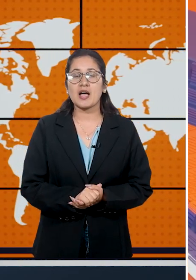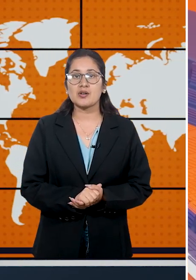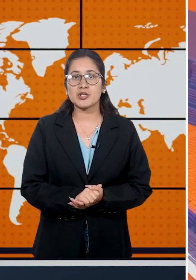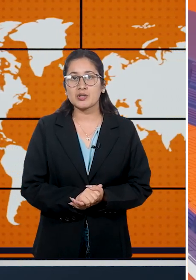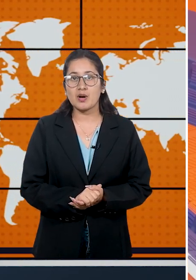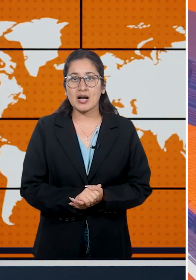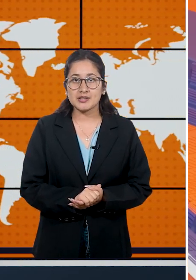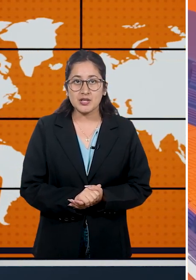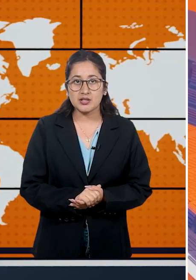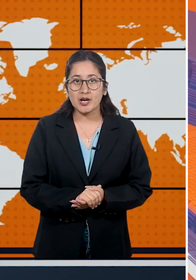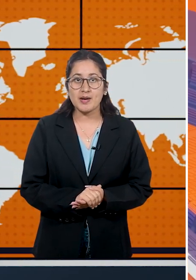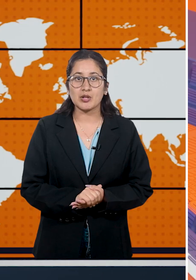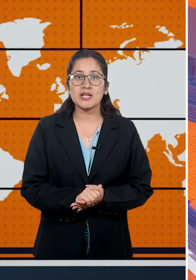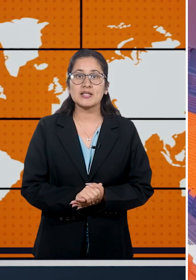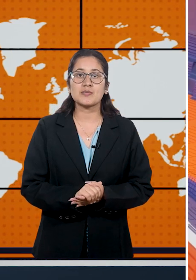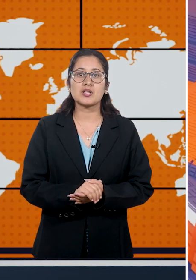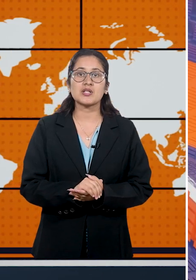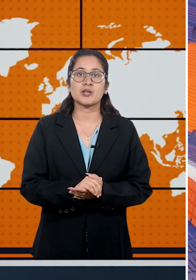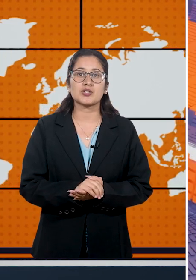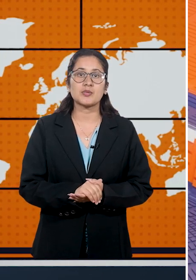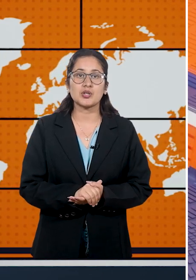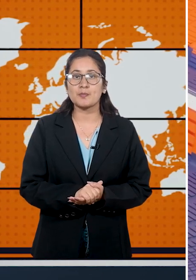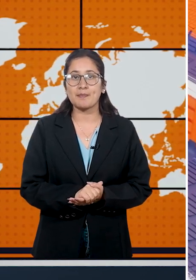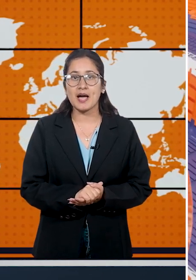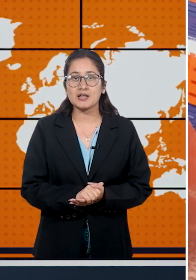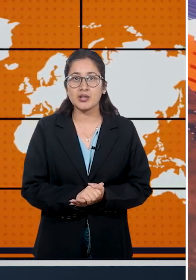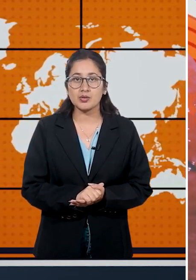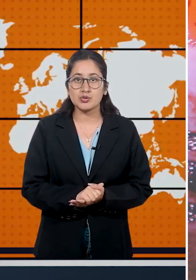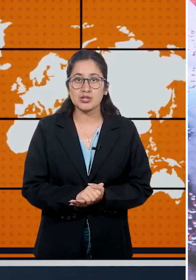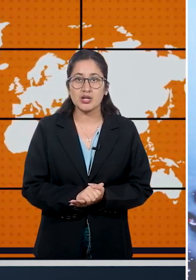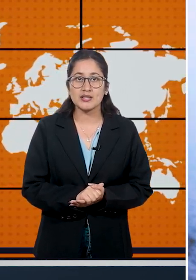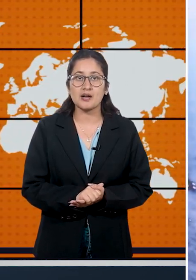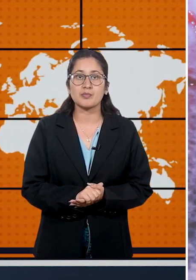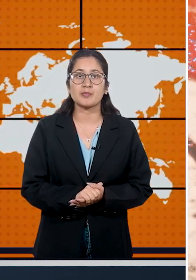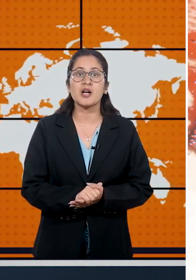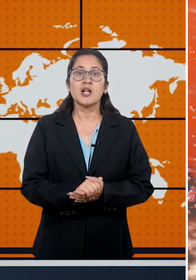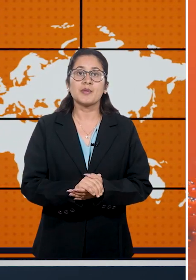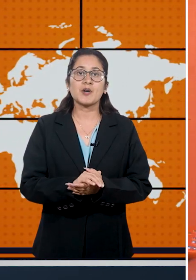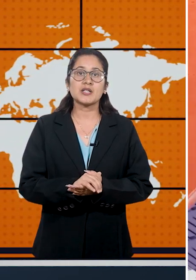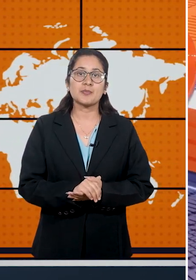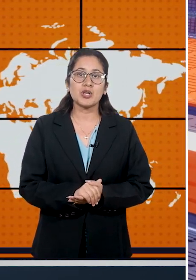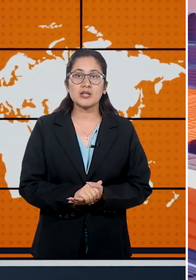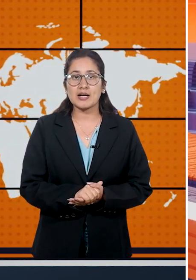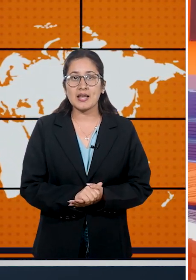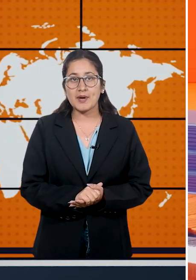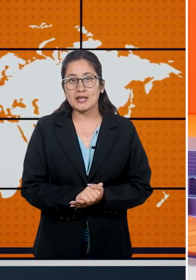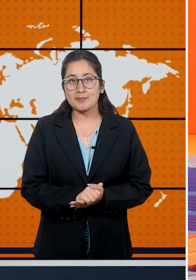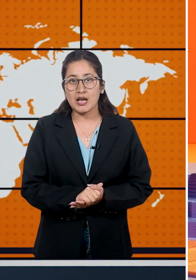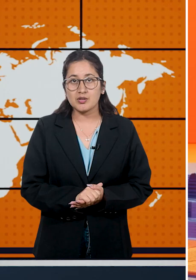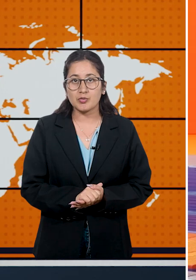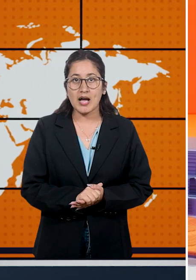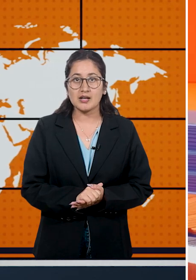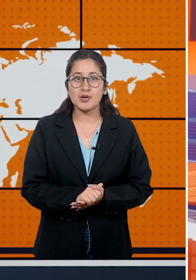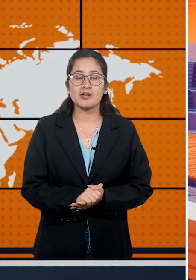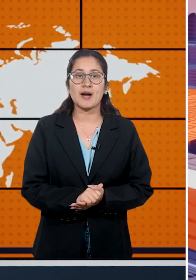प्रतिनिधि सभाको बैठकको आकस्मिक समयमा बोल्दै सांसदले सर्वसम्मत रूपमा पारित गरेको चुच्चे नक्साको मर्म विपरीत लिपुलेख र कालापानी